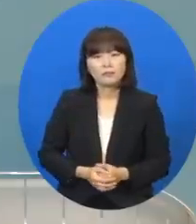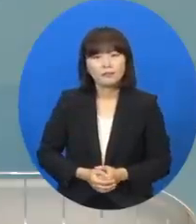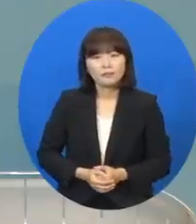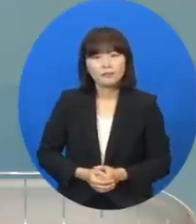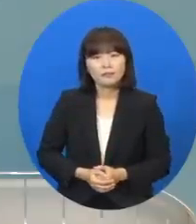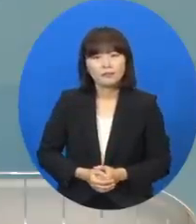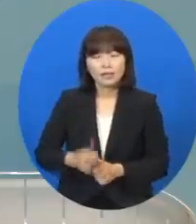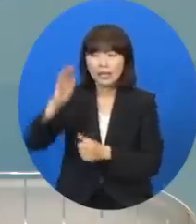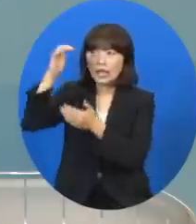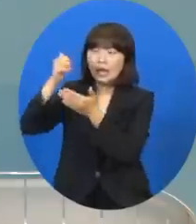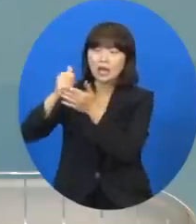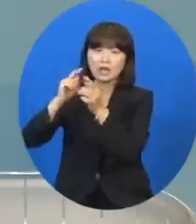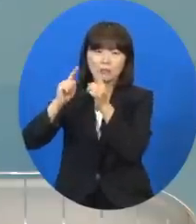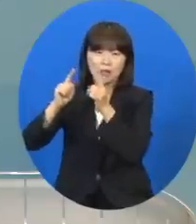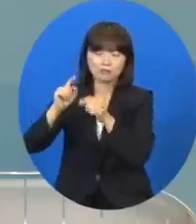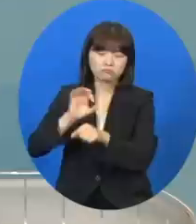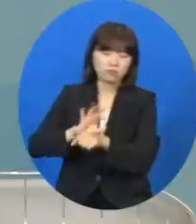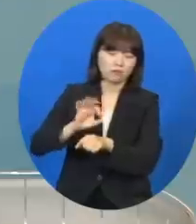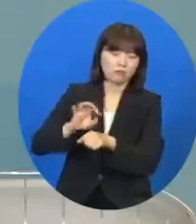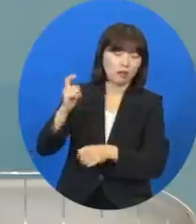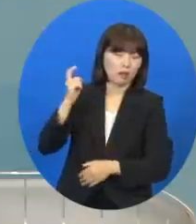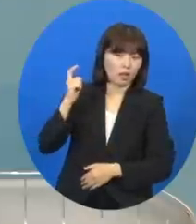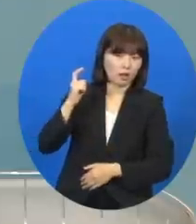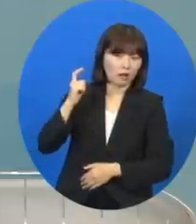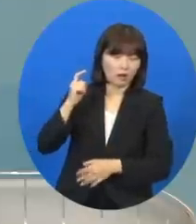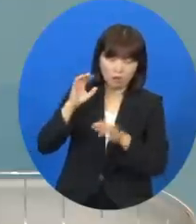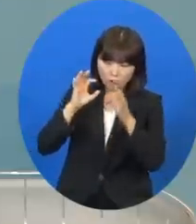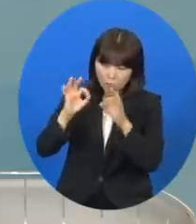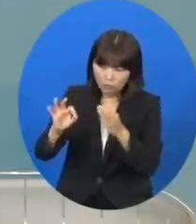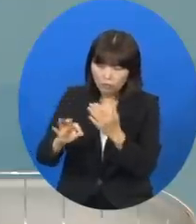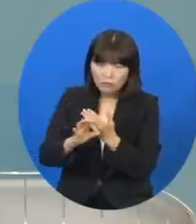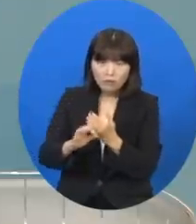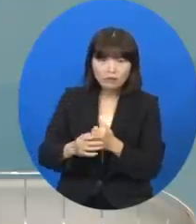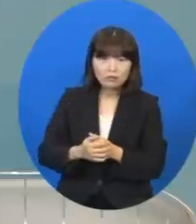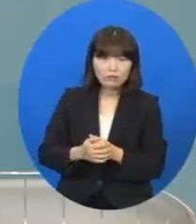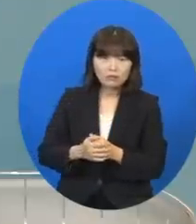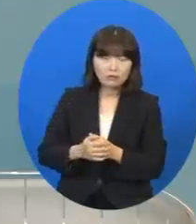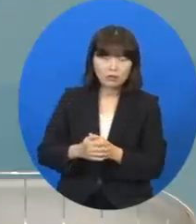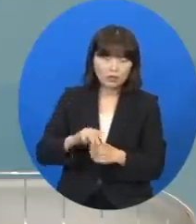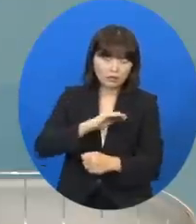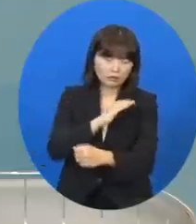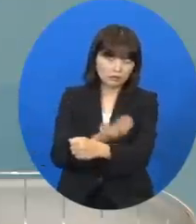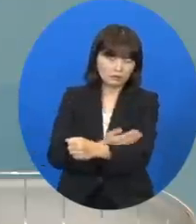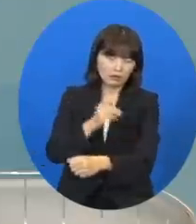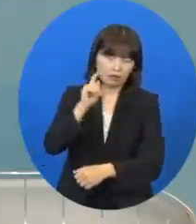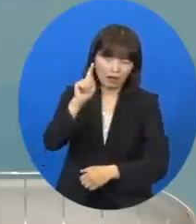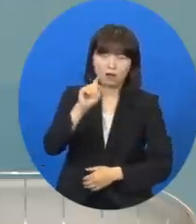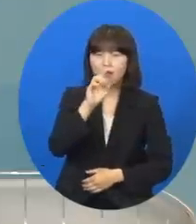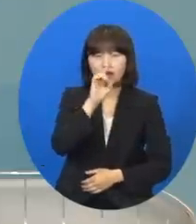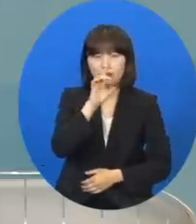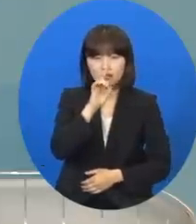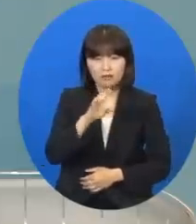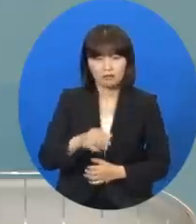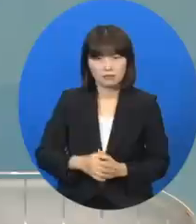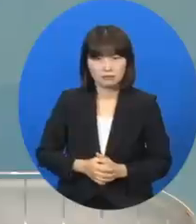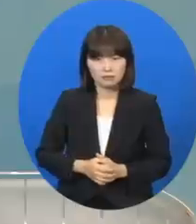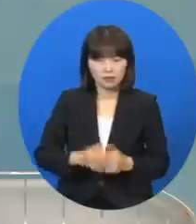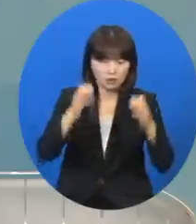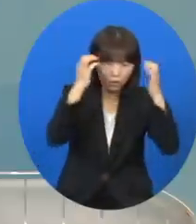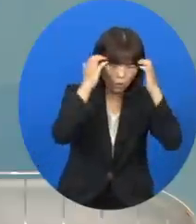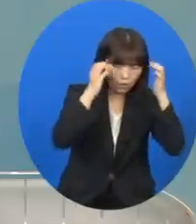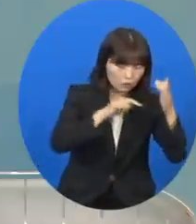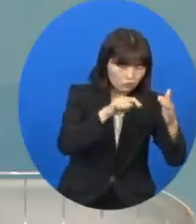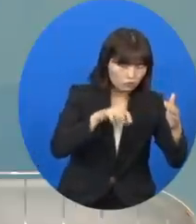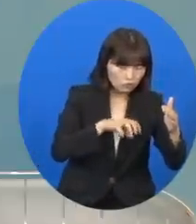하나님의 말씀을 건성으로 들으면 아무런 능력이 안 돼요. 고난 중에, 두려움